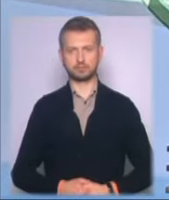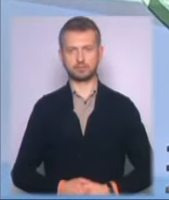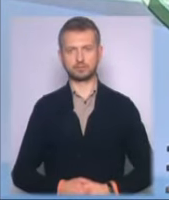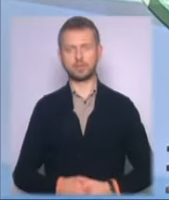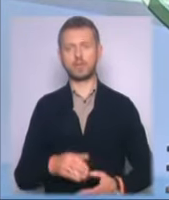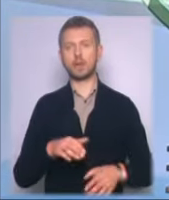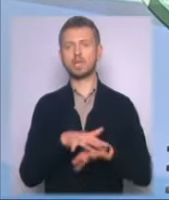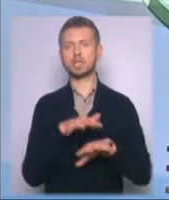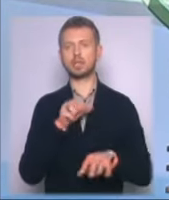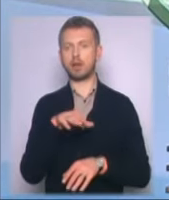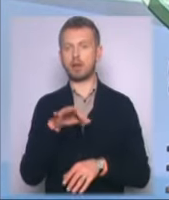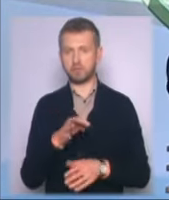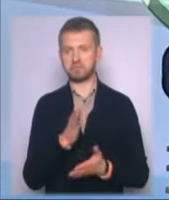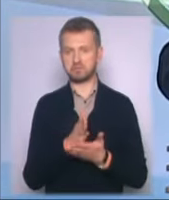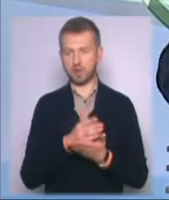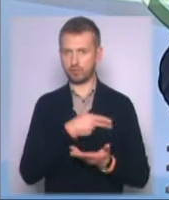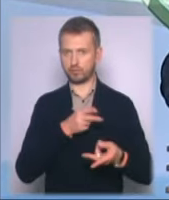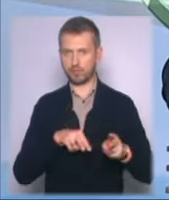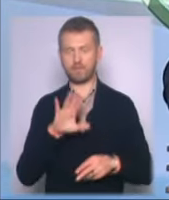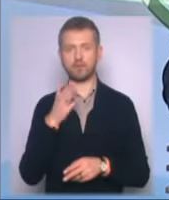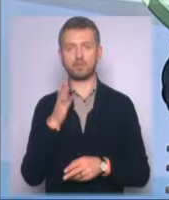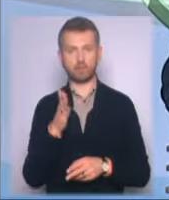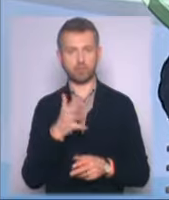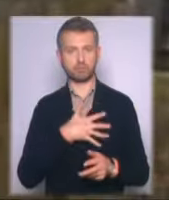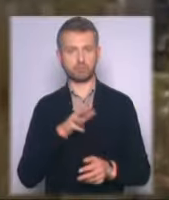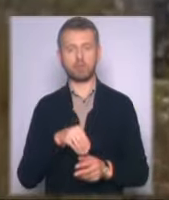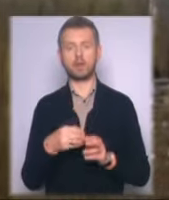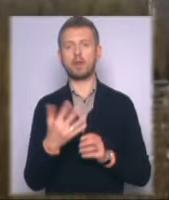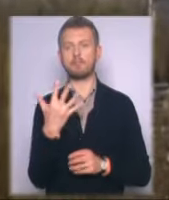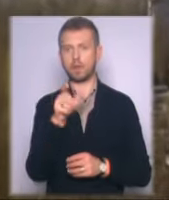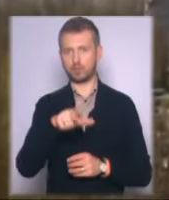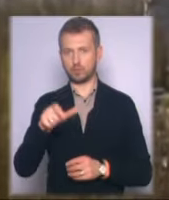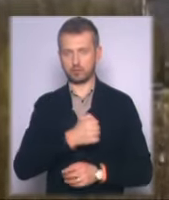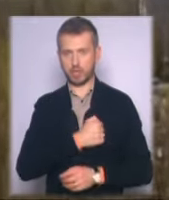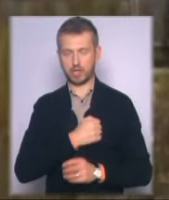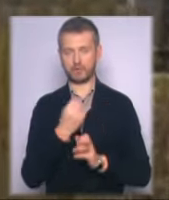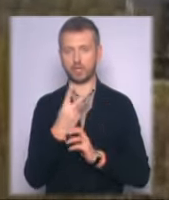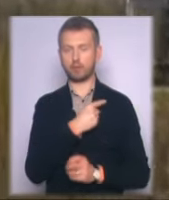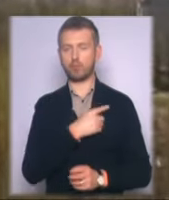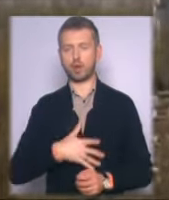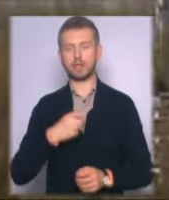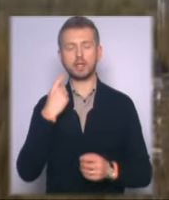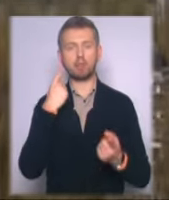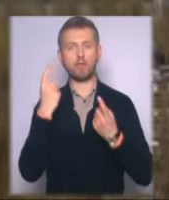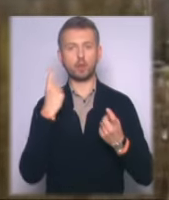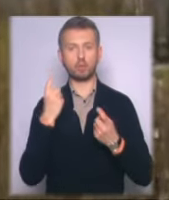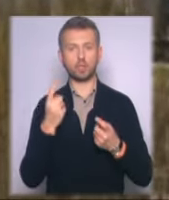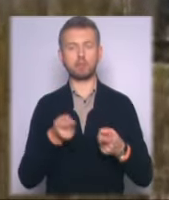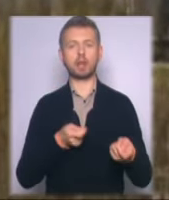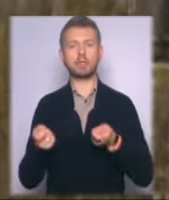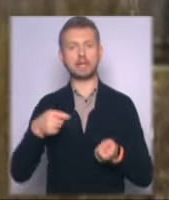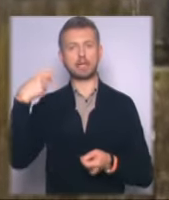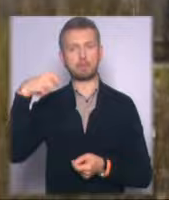Сили АТО зазнають втрат. У вівторок війна забрала життя 5 бійців, 12 отримали поранення. За повідомленням адміністрації